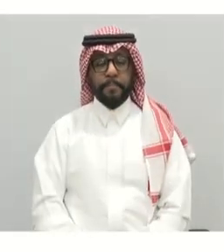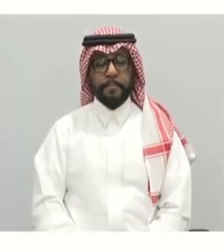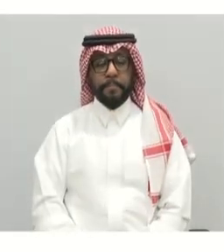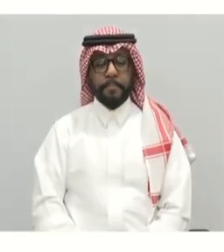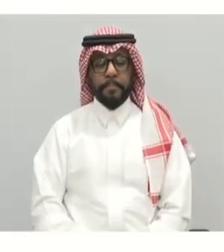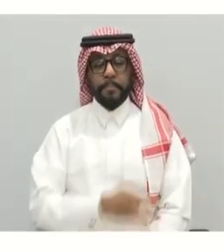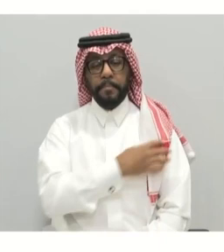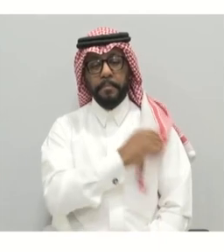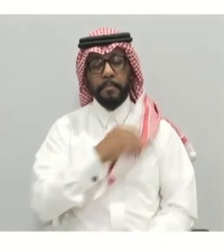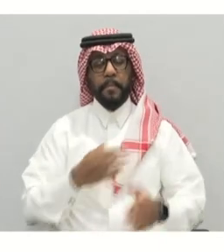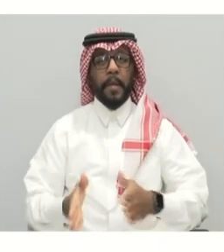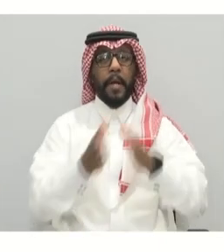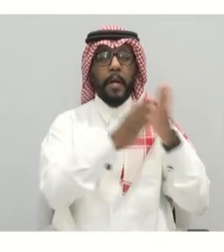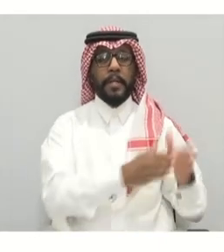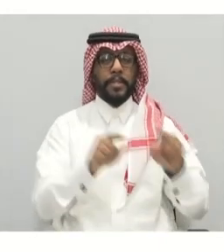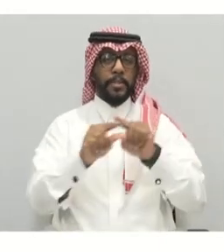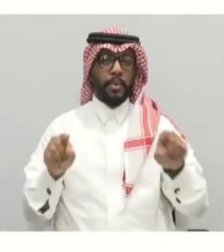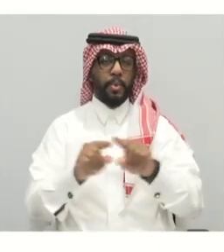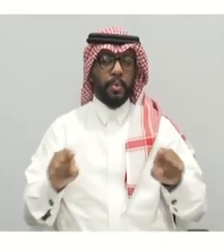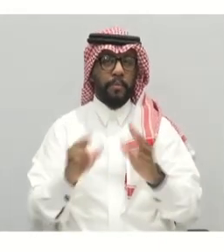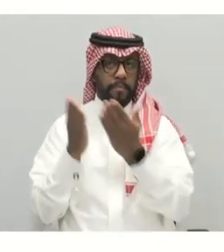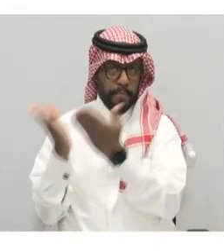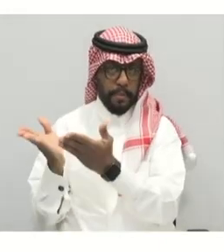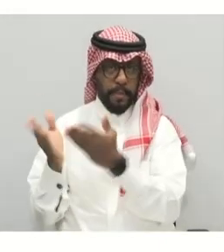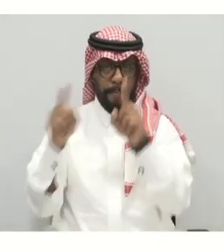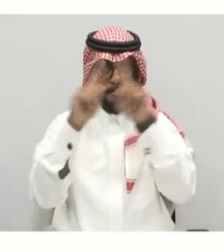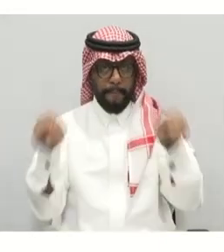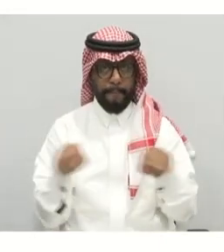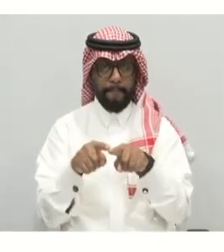اذا نستنتج مما سبق طلابي وطالباتي